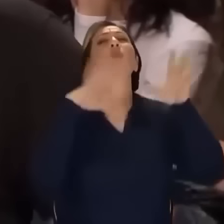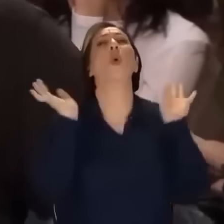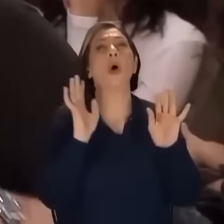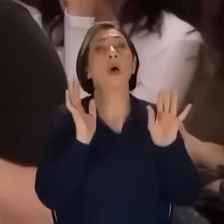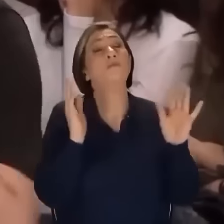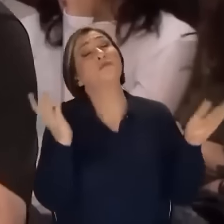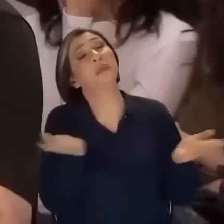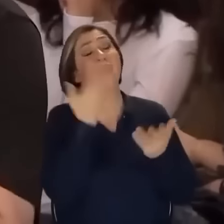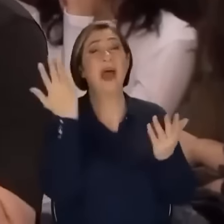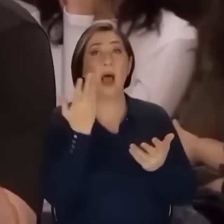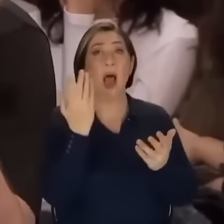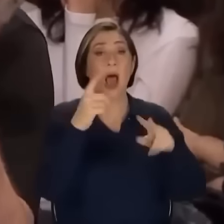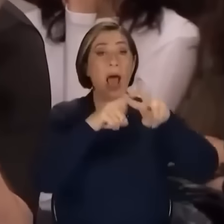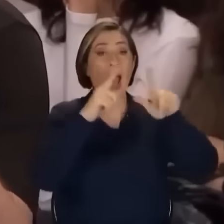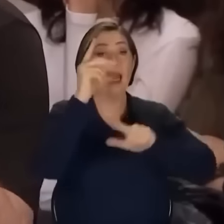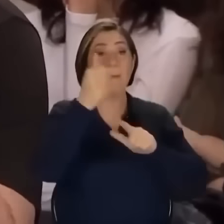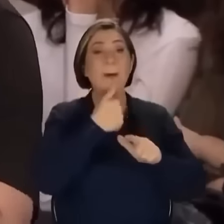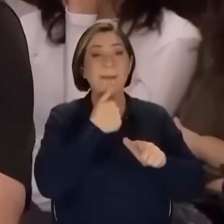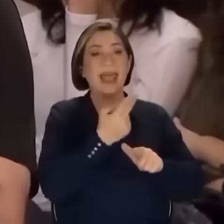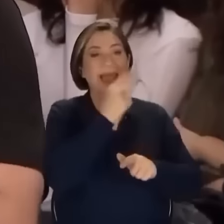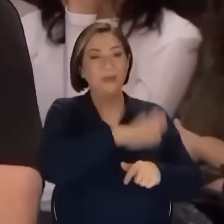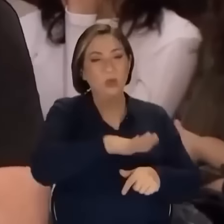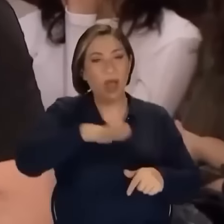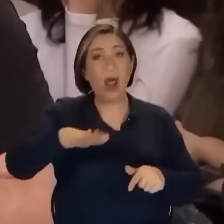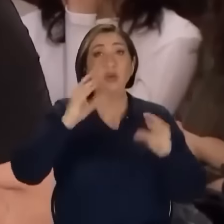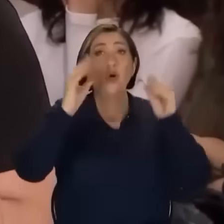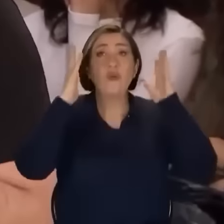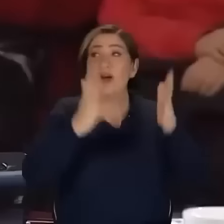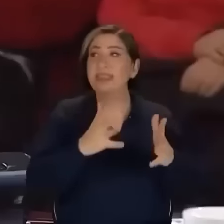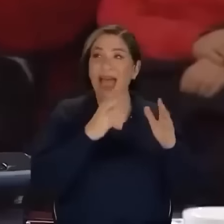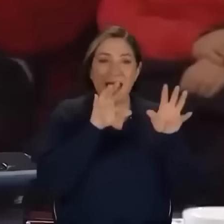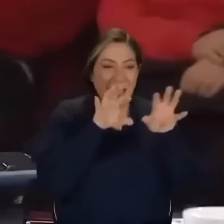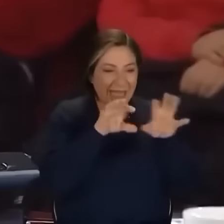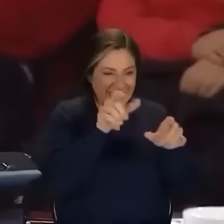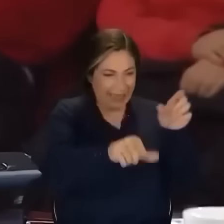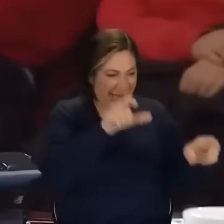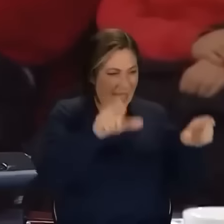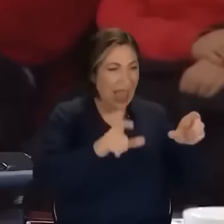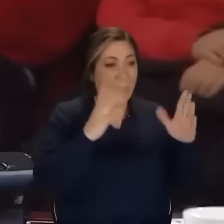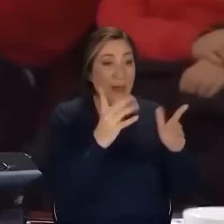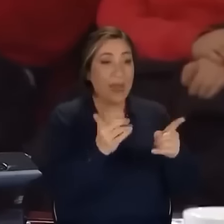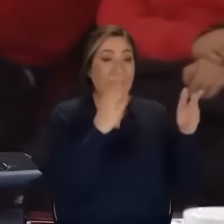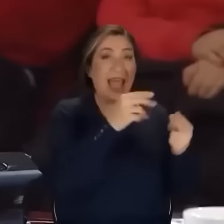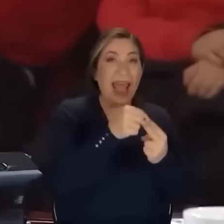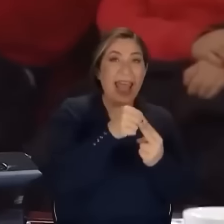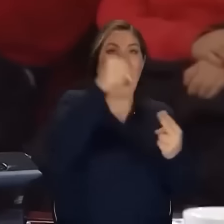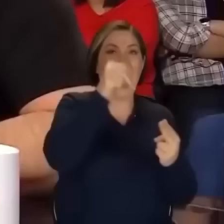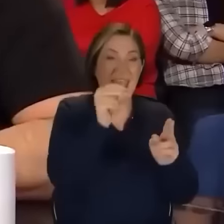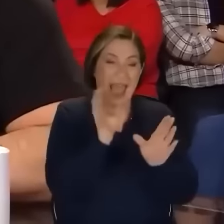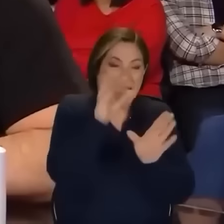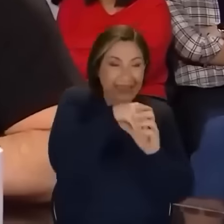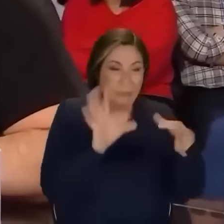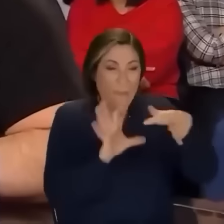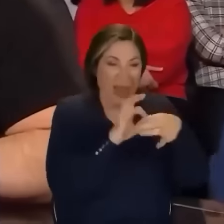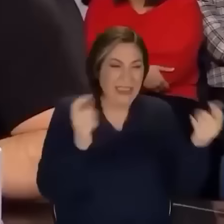ya da şeyde Ali baba yediciler gibi aşırı karton karakterlerle yi hem de bir yandan öyküsel lik